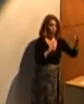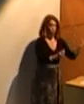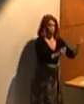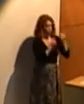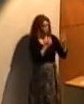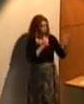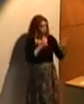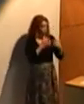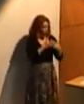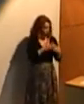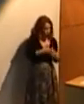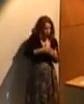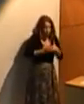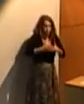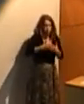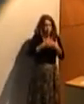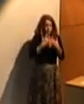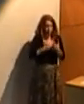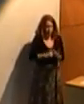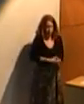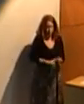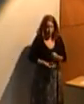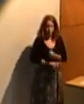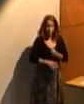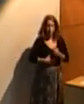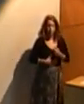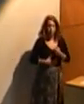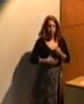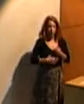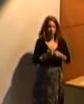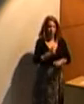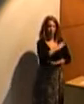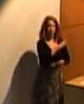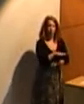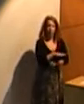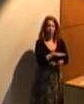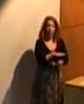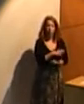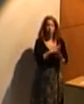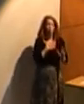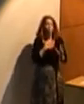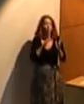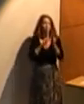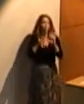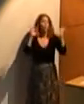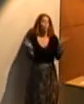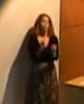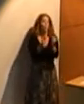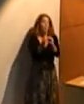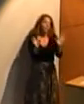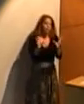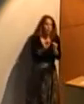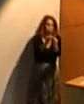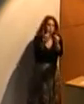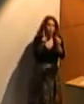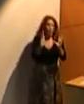cette île cette idée de relations fondatrice mme sont intéressantes car là il ya tout le problème ne semble t-il tout le problème je vais pas exagéré mais il ya une partie